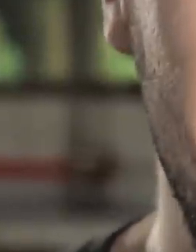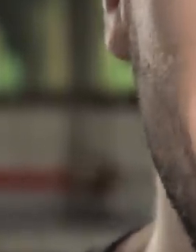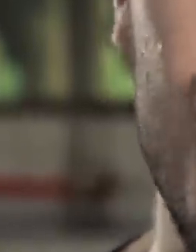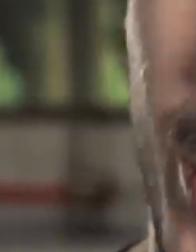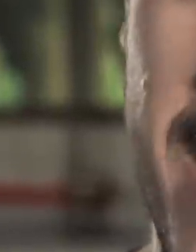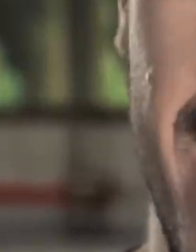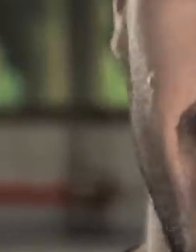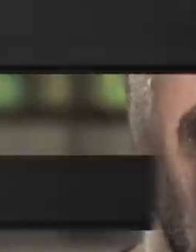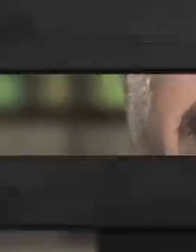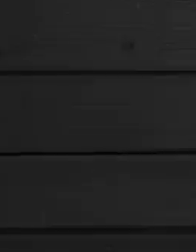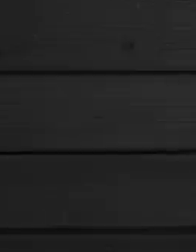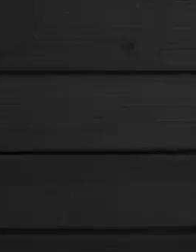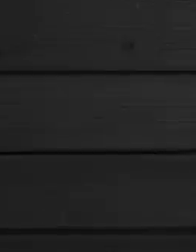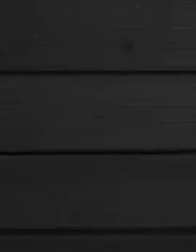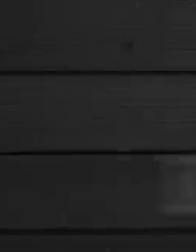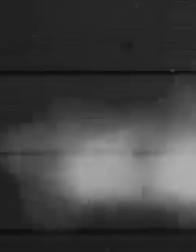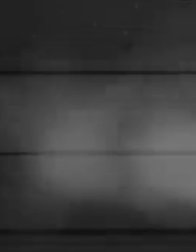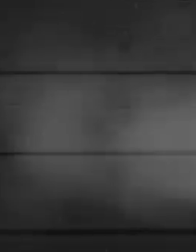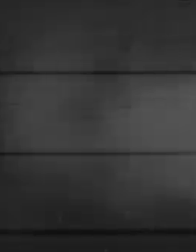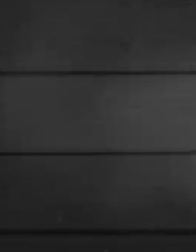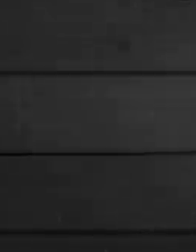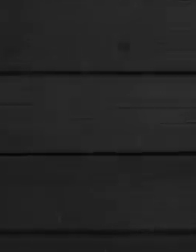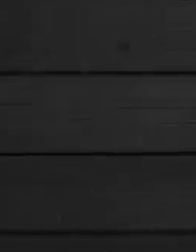Καλώς ήρθατε στο Kitchen Lab.